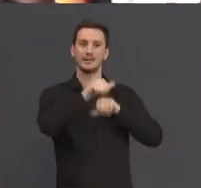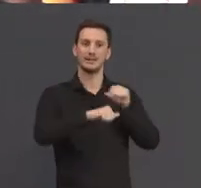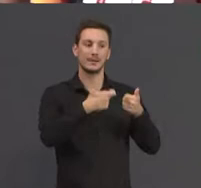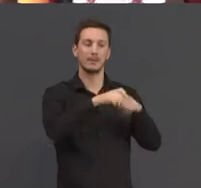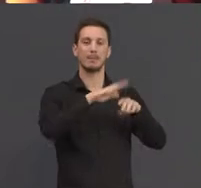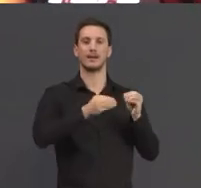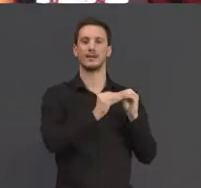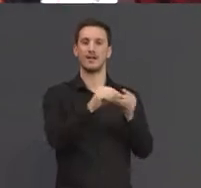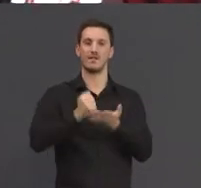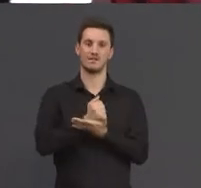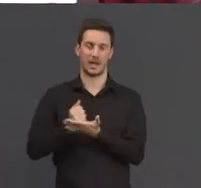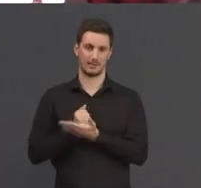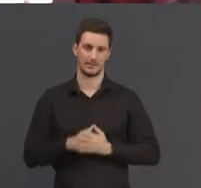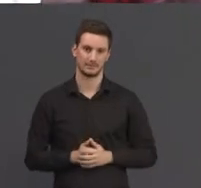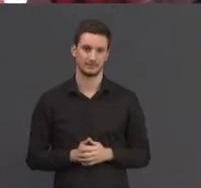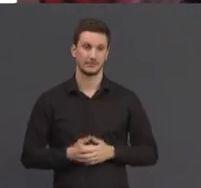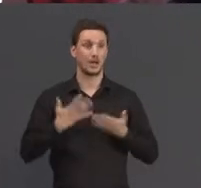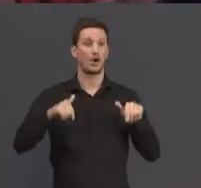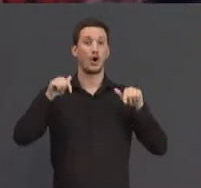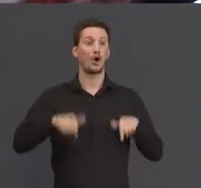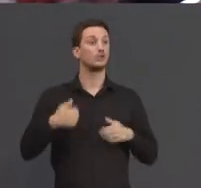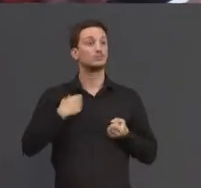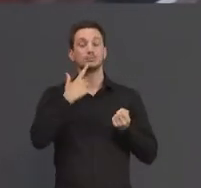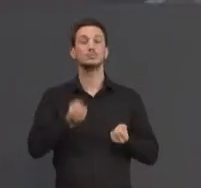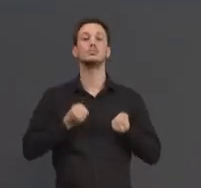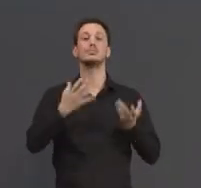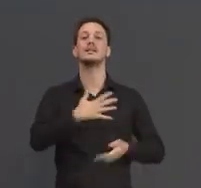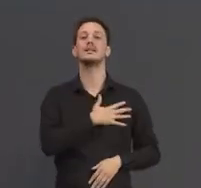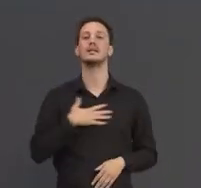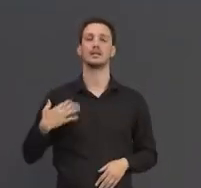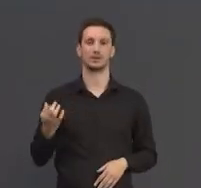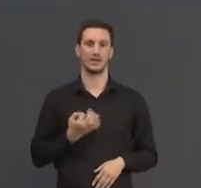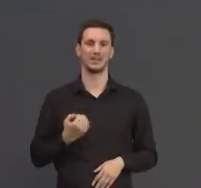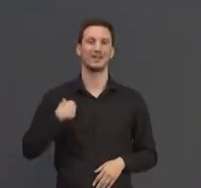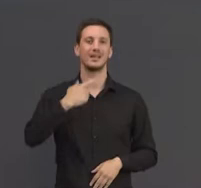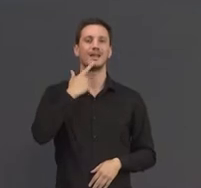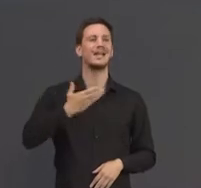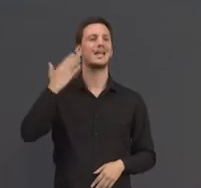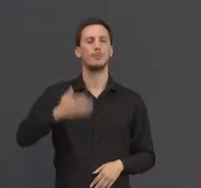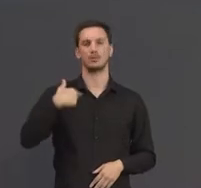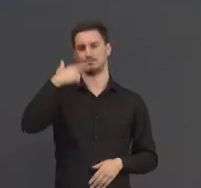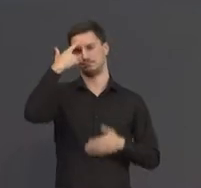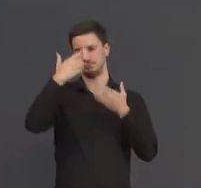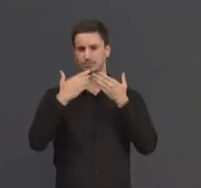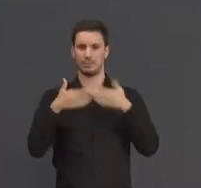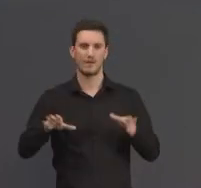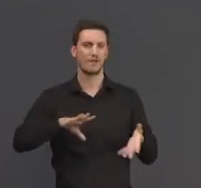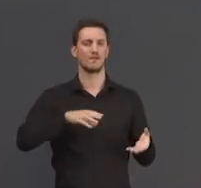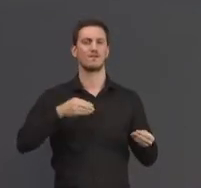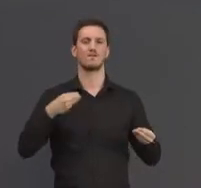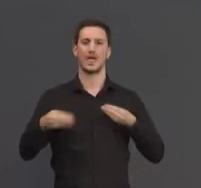fàrmacs. Per tant, avui el missatge que us vull transmetre és la importància de ser oberts,